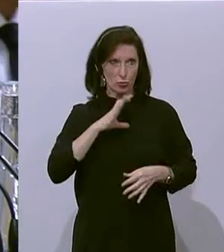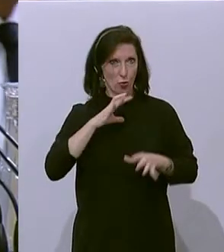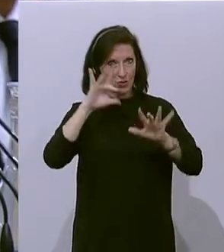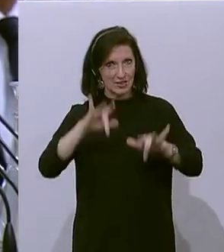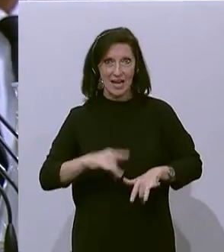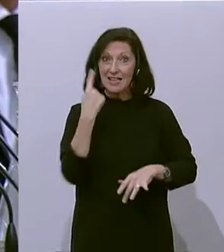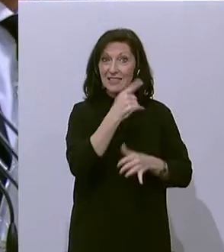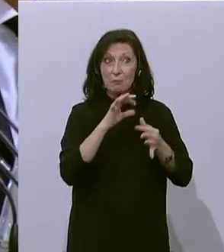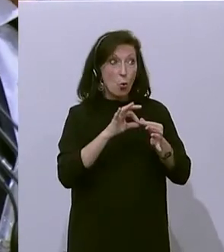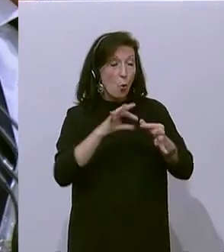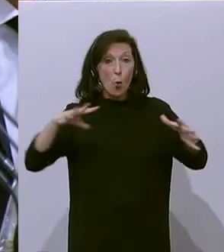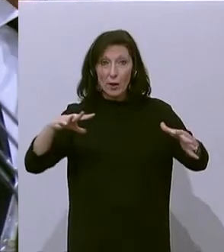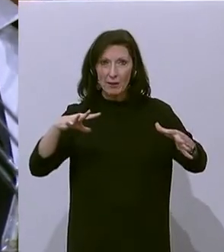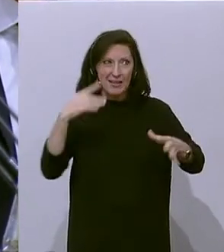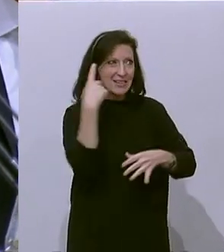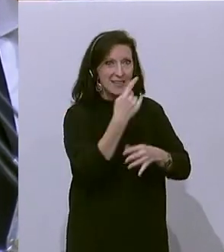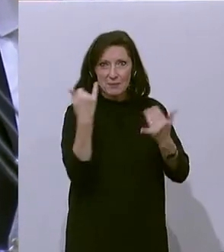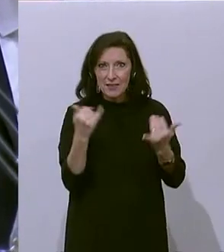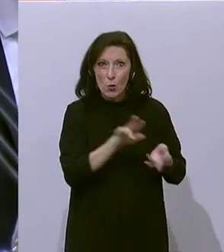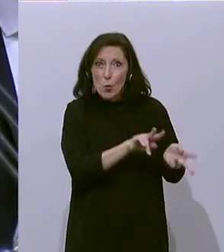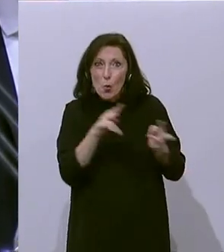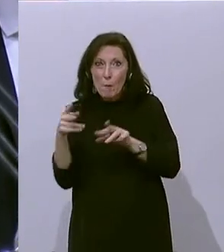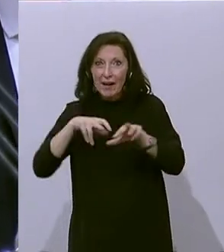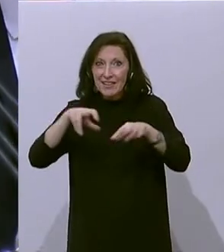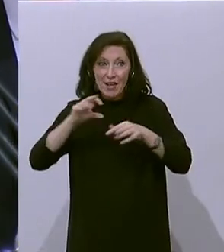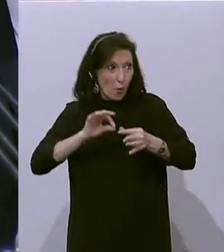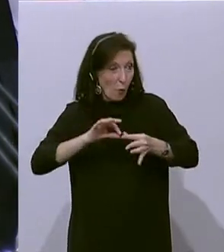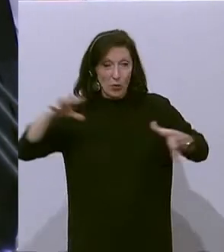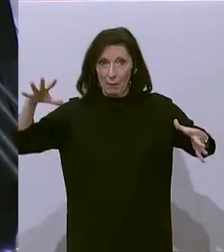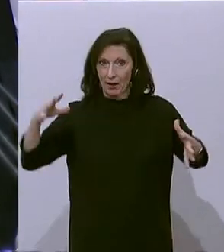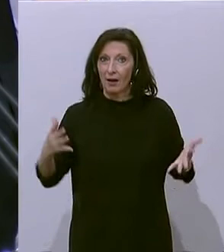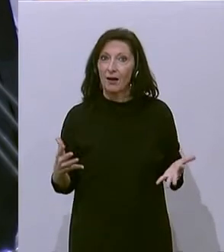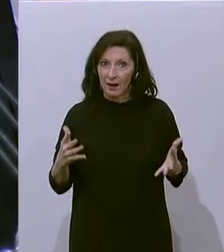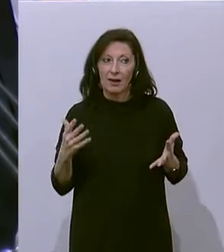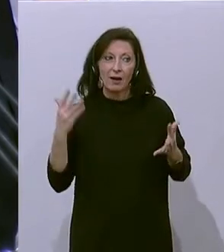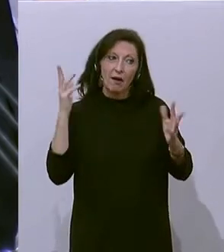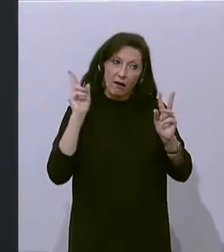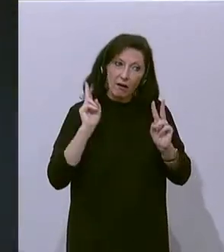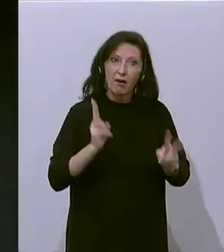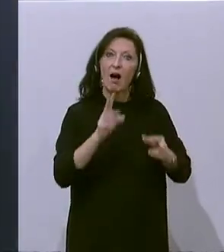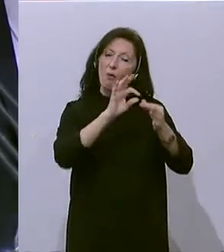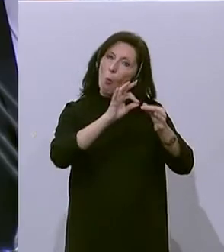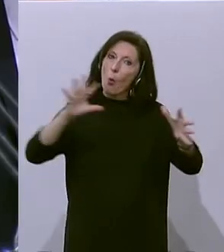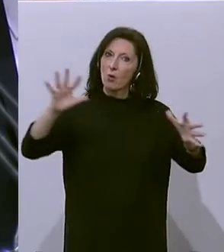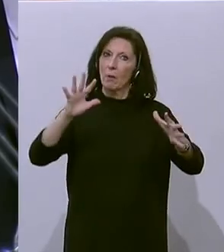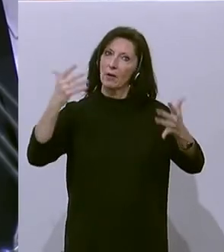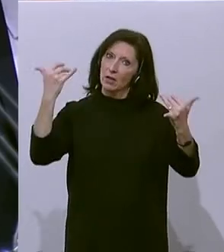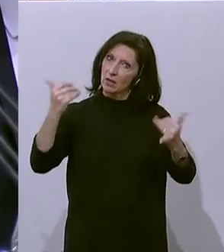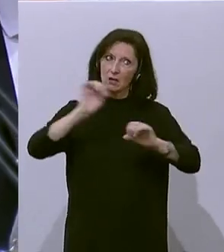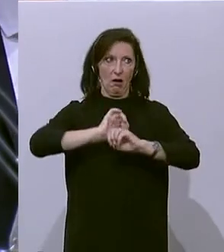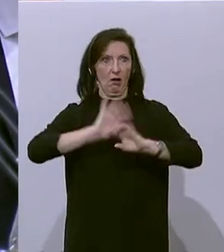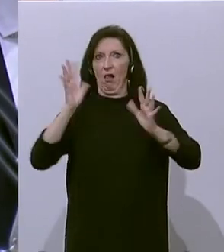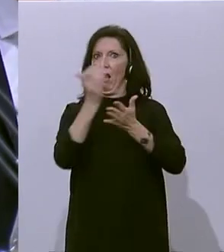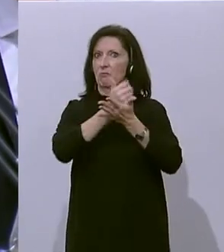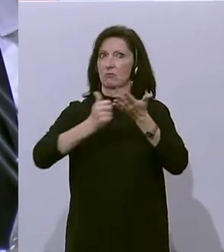Unabhängigkeit als Mitglied einer Übergangsregierung quasi Ihre Unabhängigkeit deutlich zu machen und